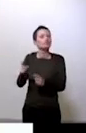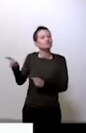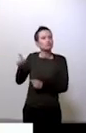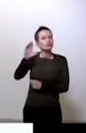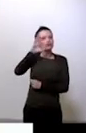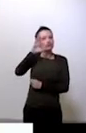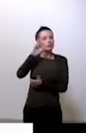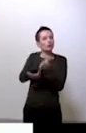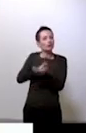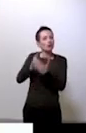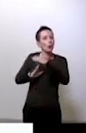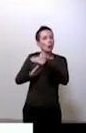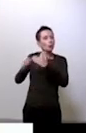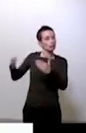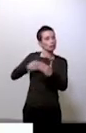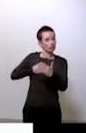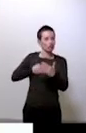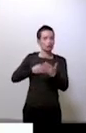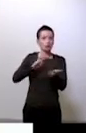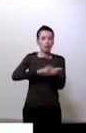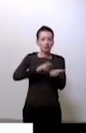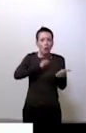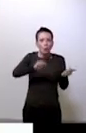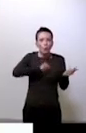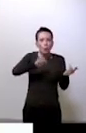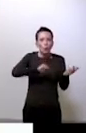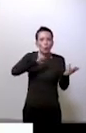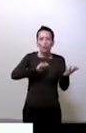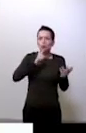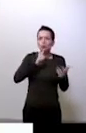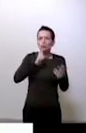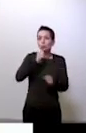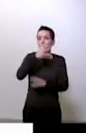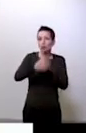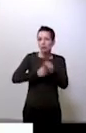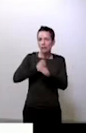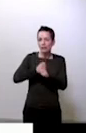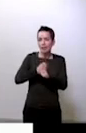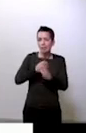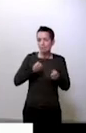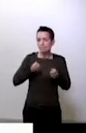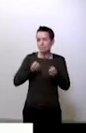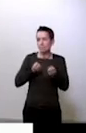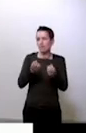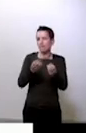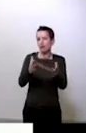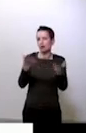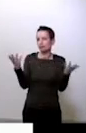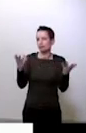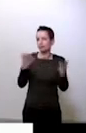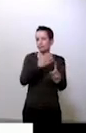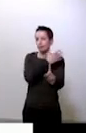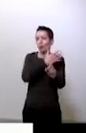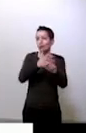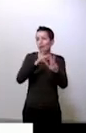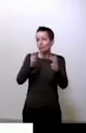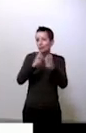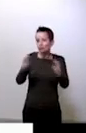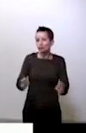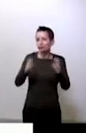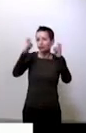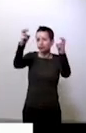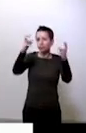rythme important de construction immobilière intervenu ces dernières années a entraîné, dans un contexte de hausse des prix, un